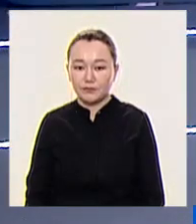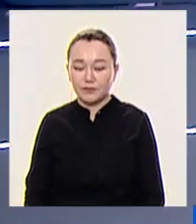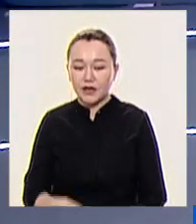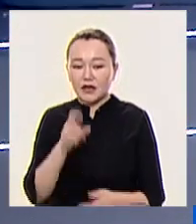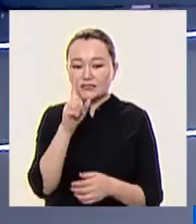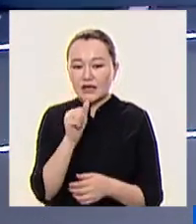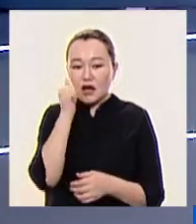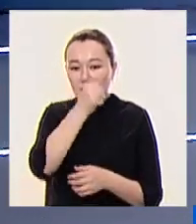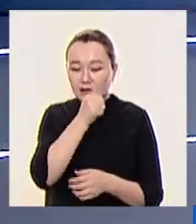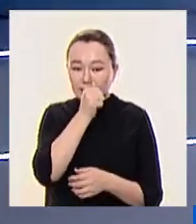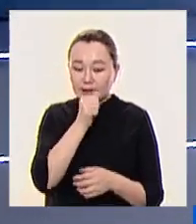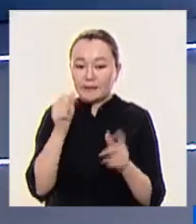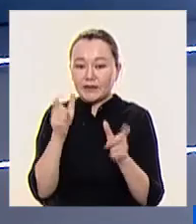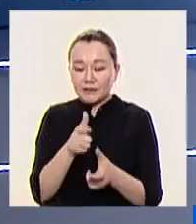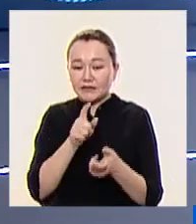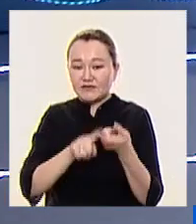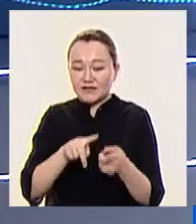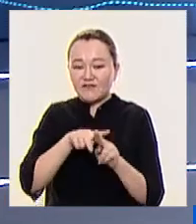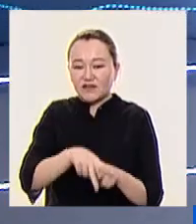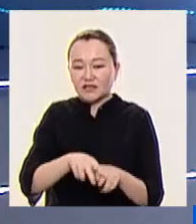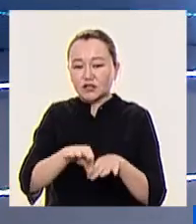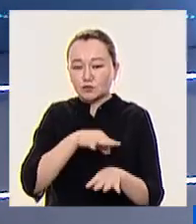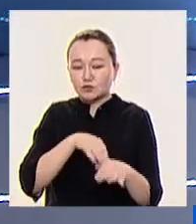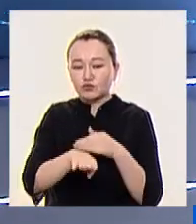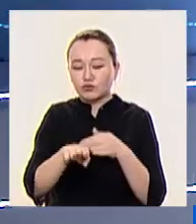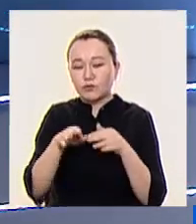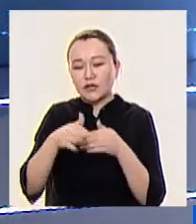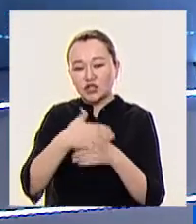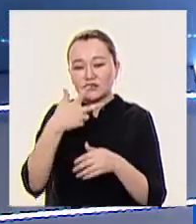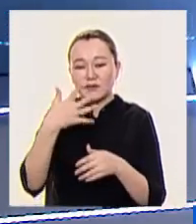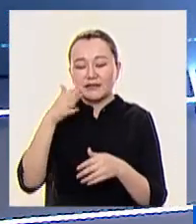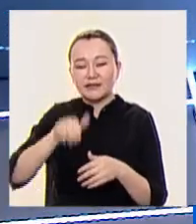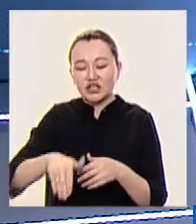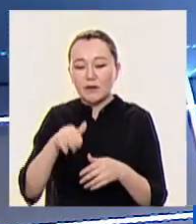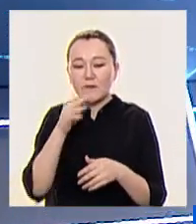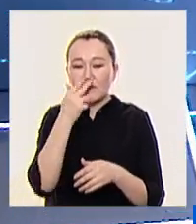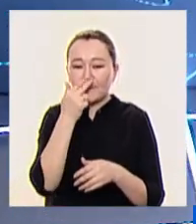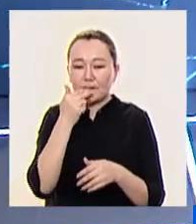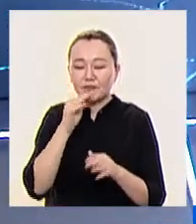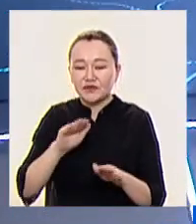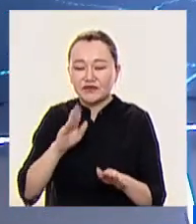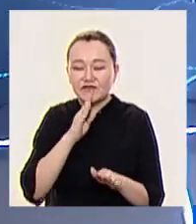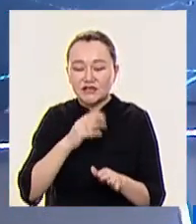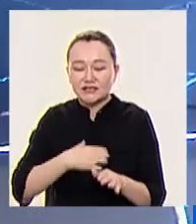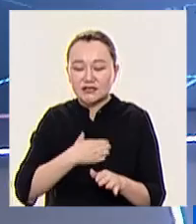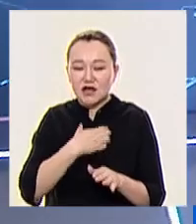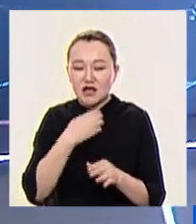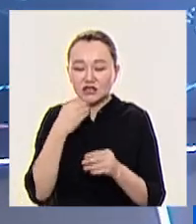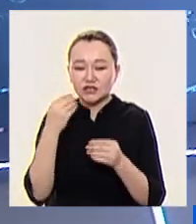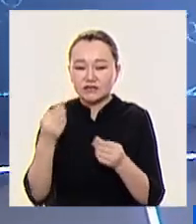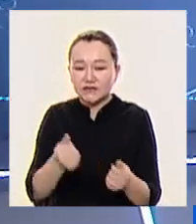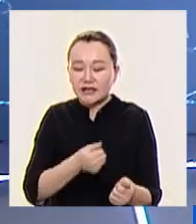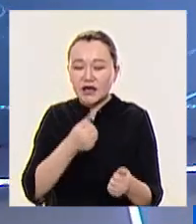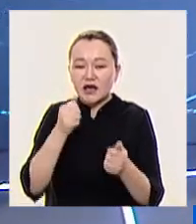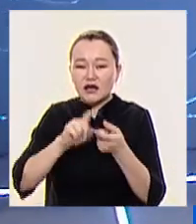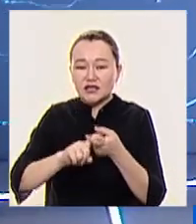За год пандемии принудительно выдали замуж почти 35 тысяч малолетних девочек. О страшном эффекте коронакризиса